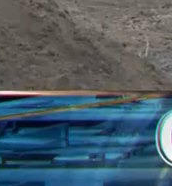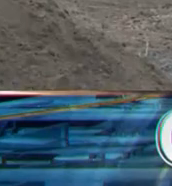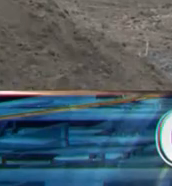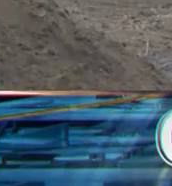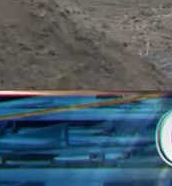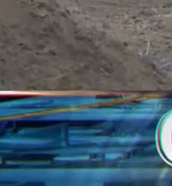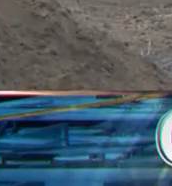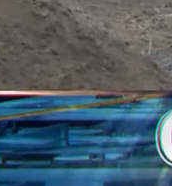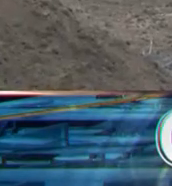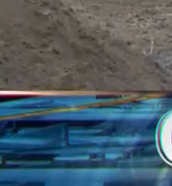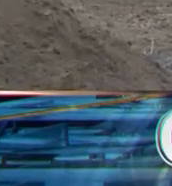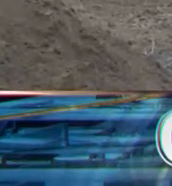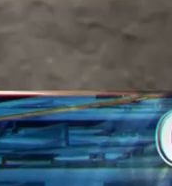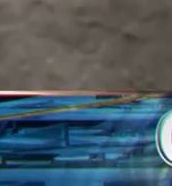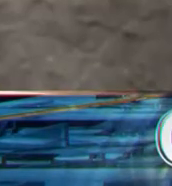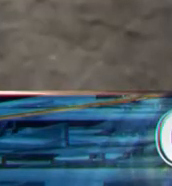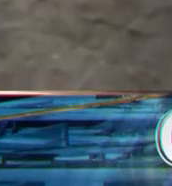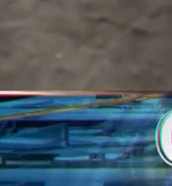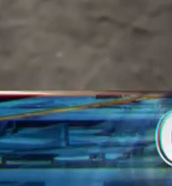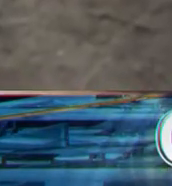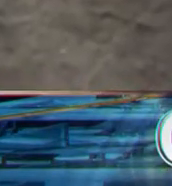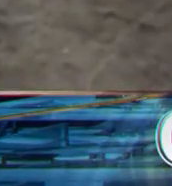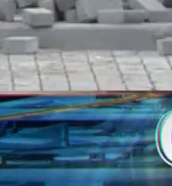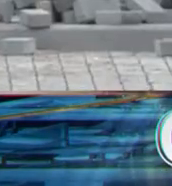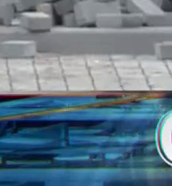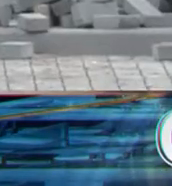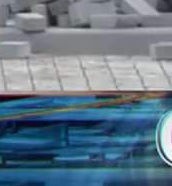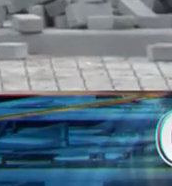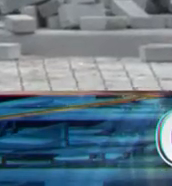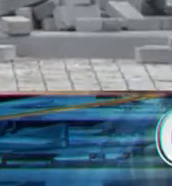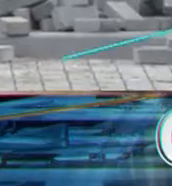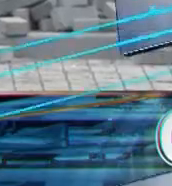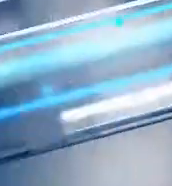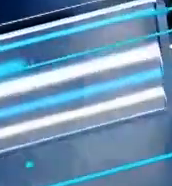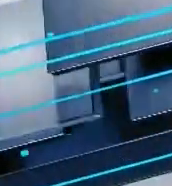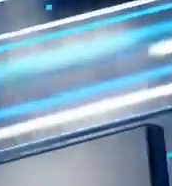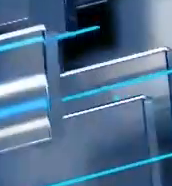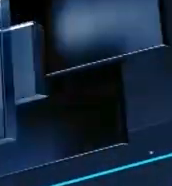Стадион на побережье. На Алаколе строится первый спортивный стадион.